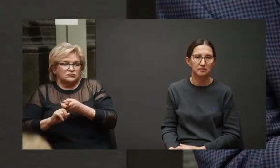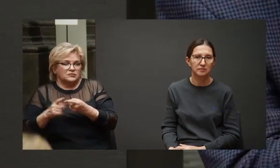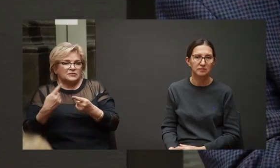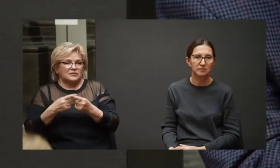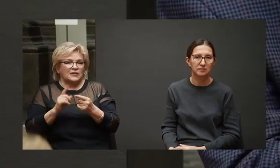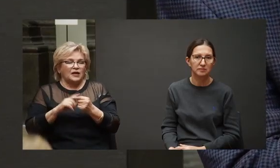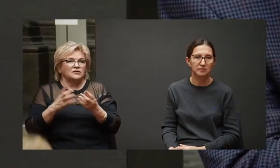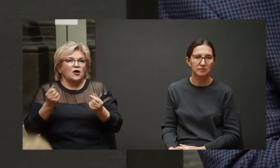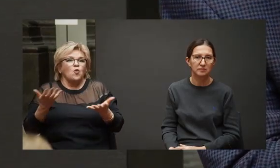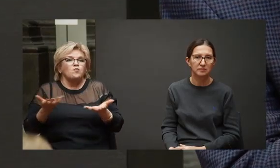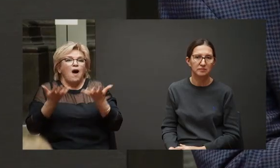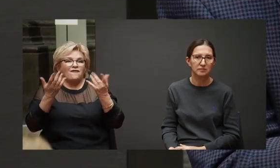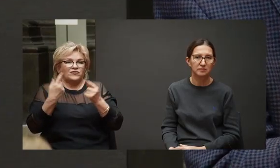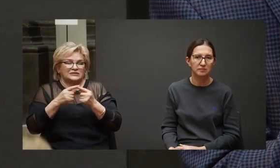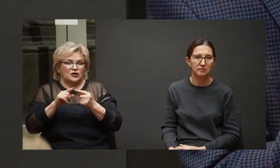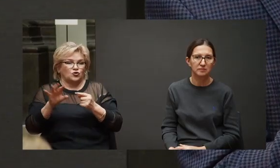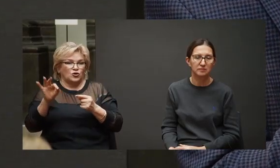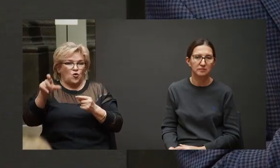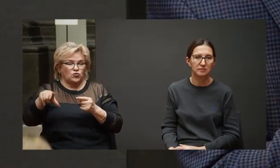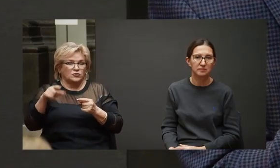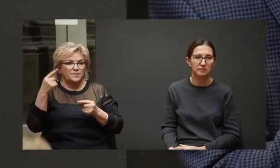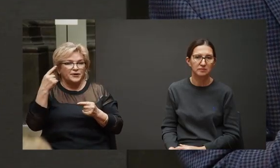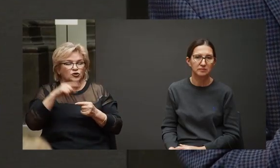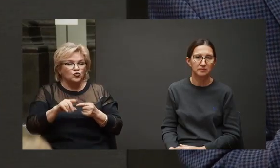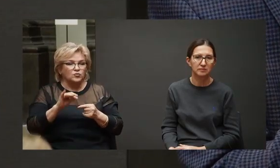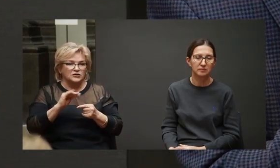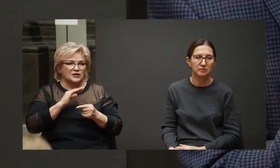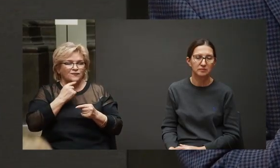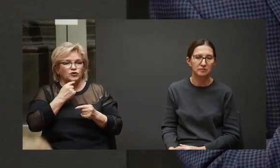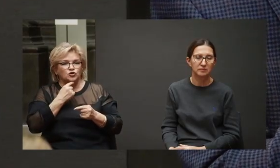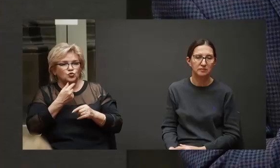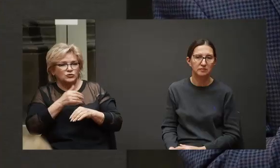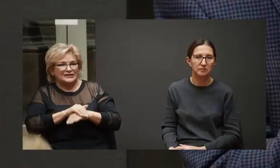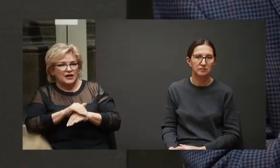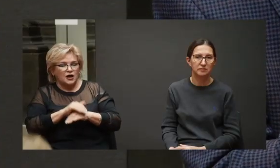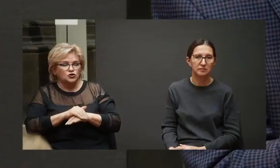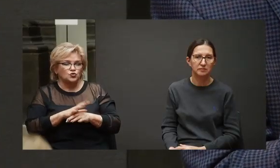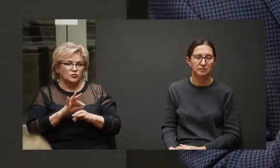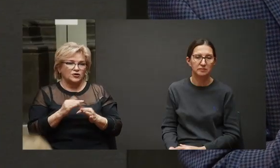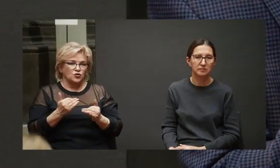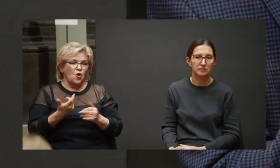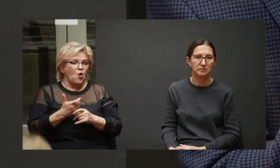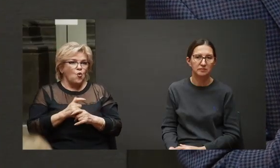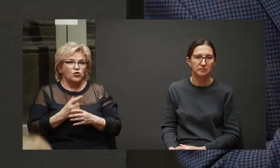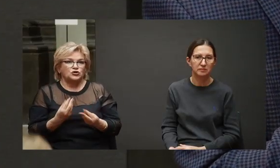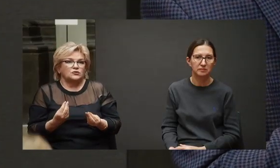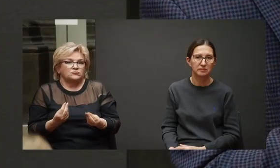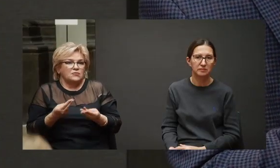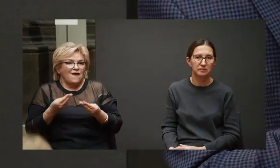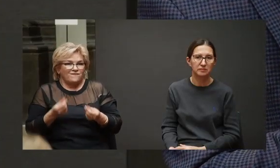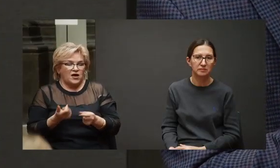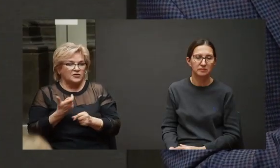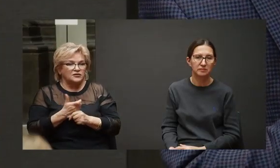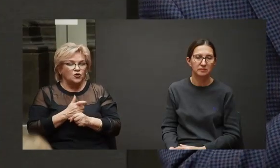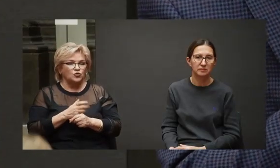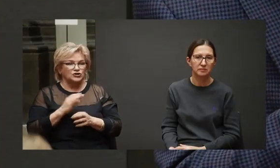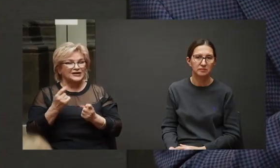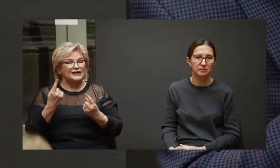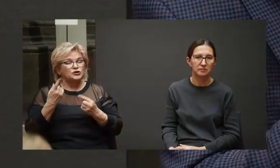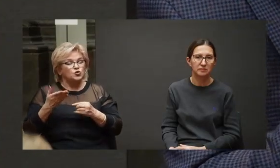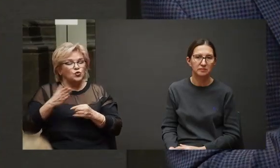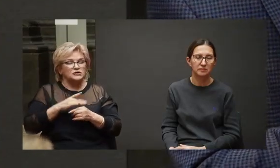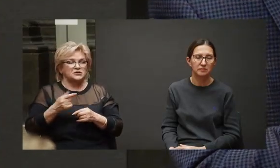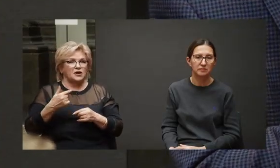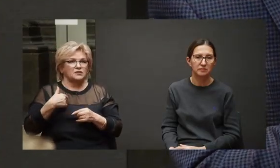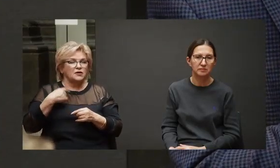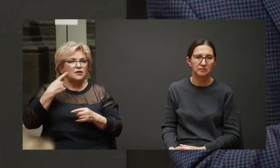формулы пафоса, которую он придумал, и довольно трудно доказуемая, честно говоря, но очень эффектная. Вот она меня с другой стороны